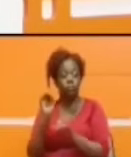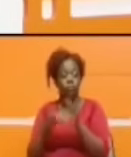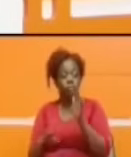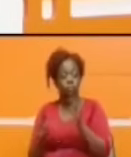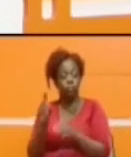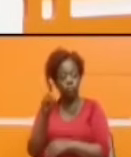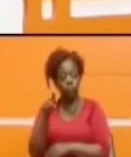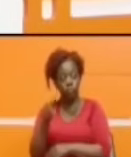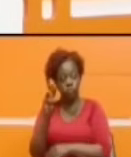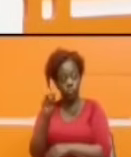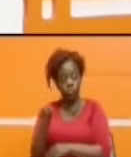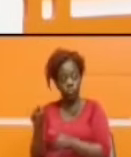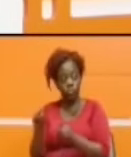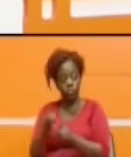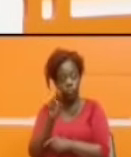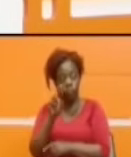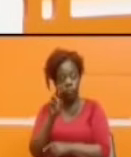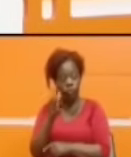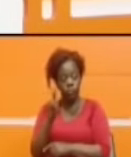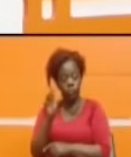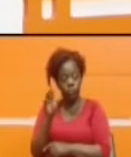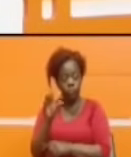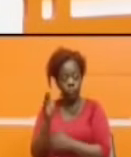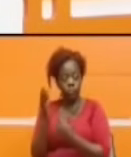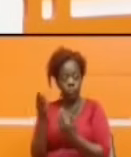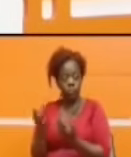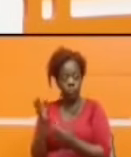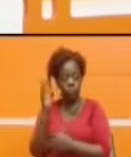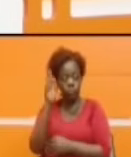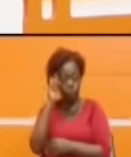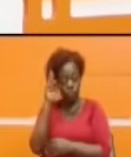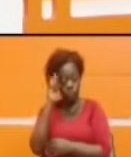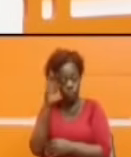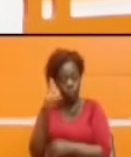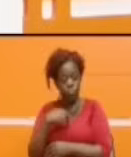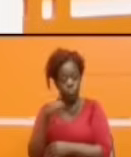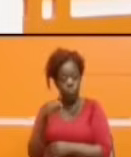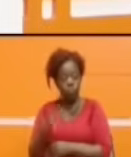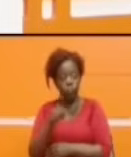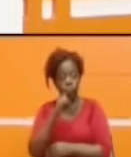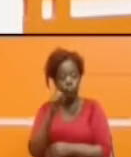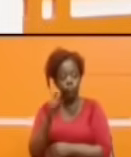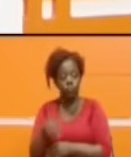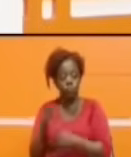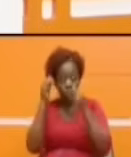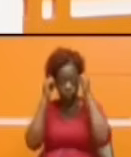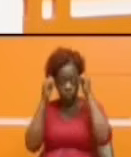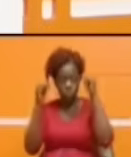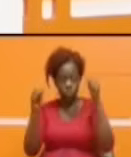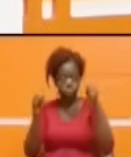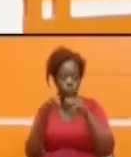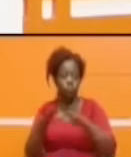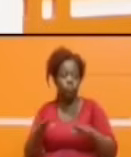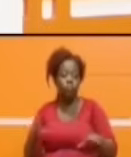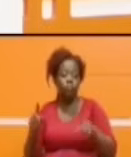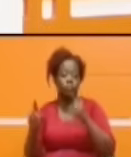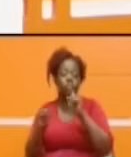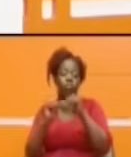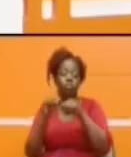ya Ssaabaminisita nga RDC ajjukizza abagagga ku kiragiro kya pulezidenti. Ettaka